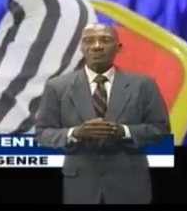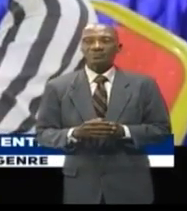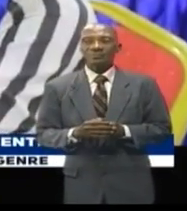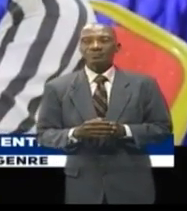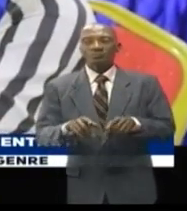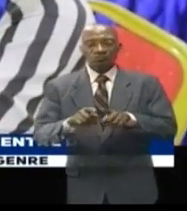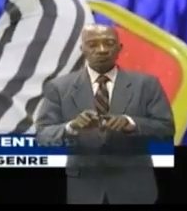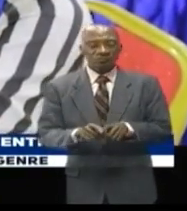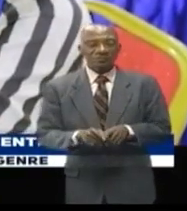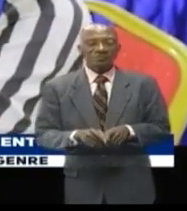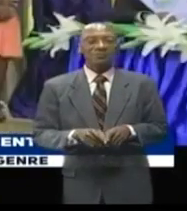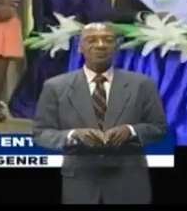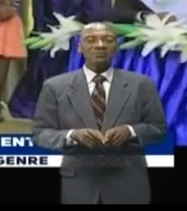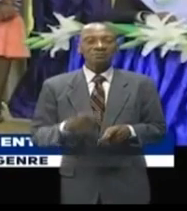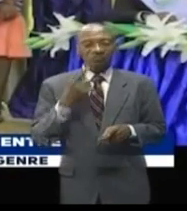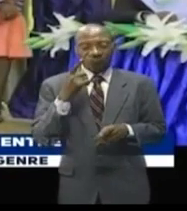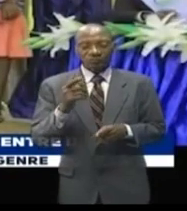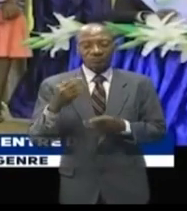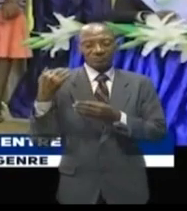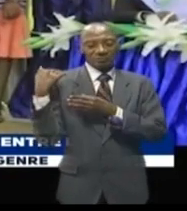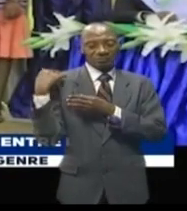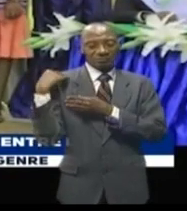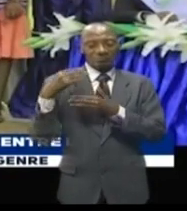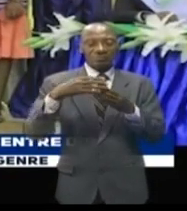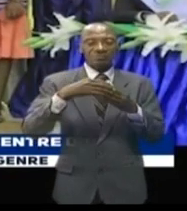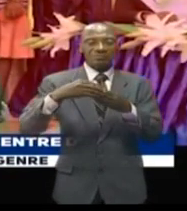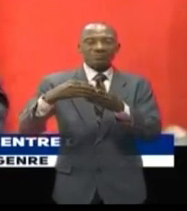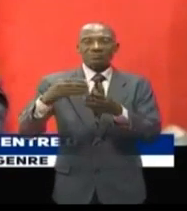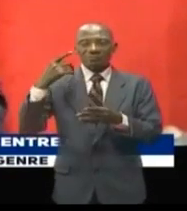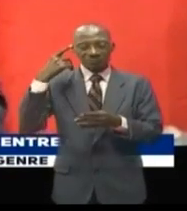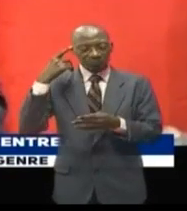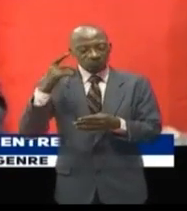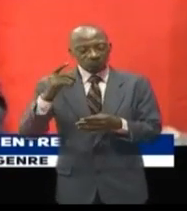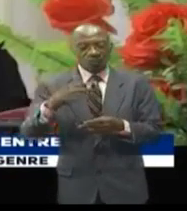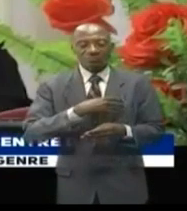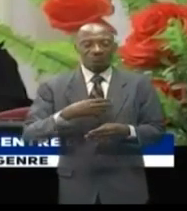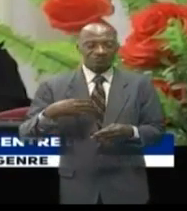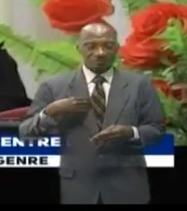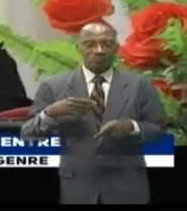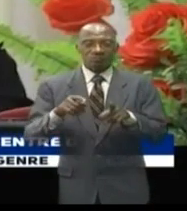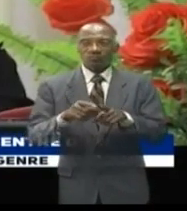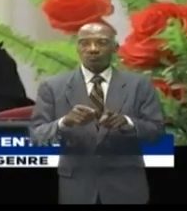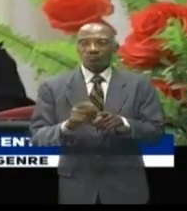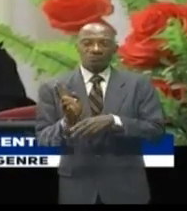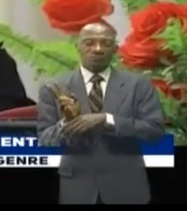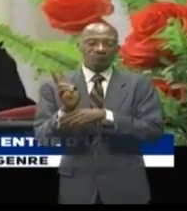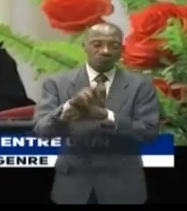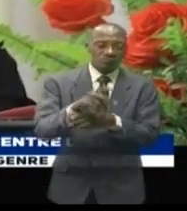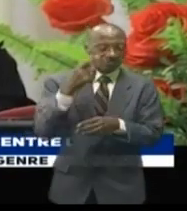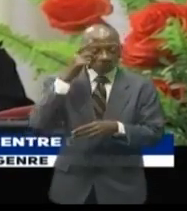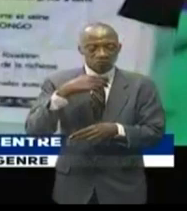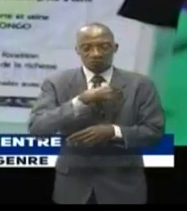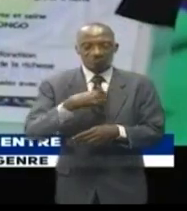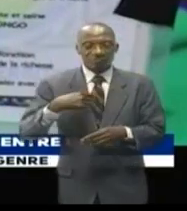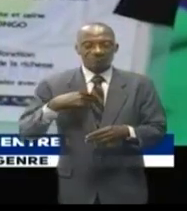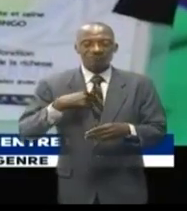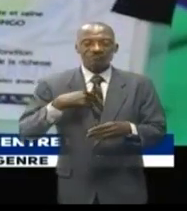du leadership féminin dans le changement d'attitude contre les violences faites aux femmes Madame Christine gabbangui